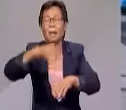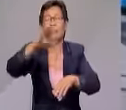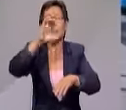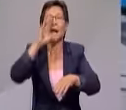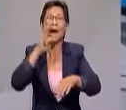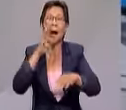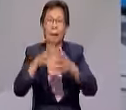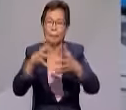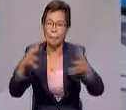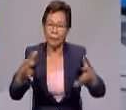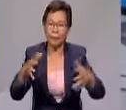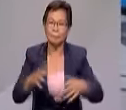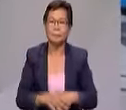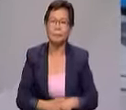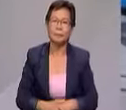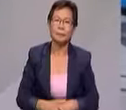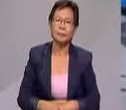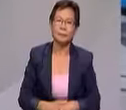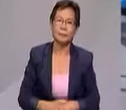Musim panas kalau kat sini